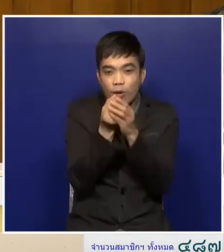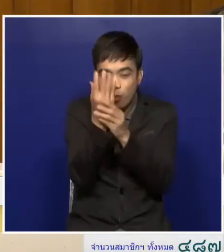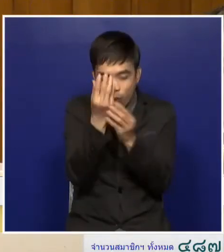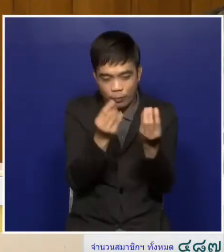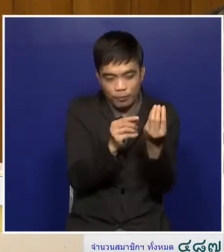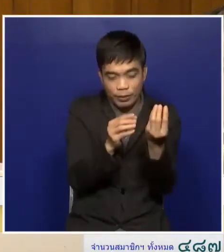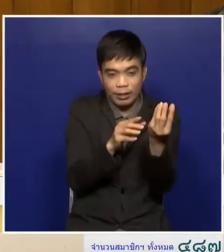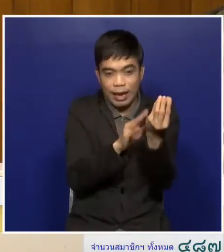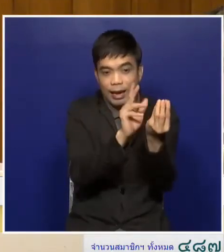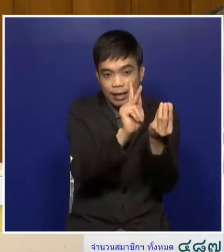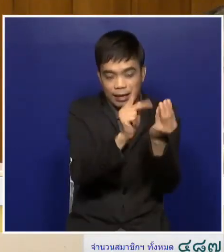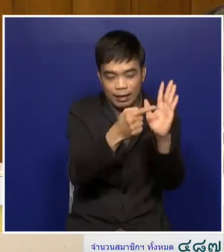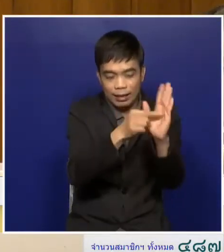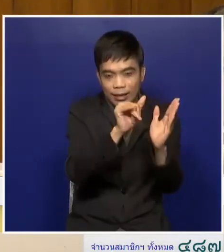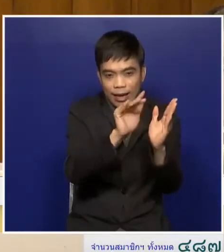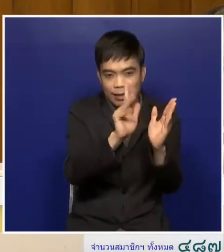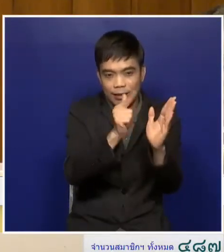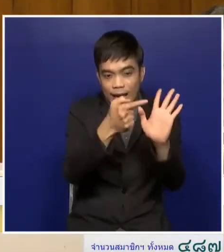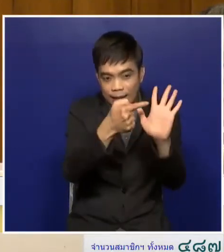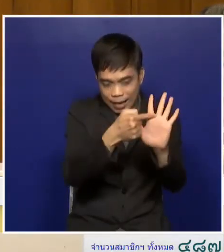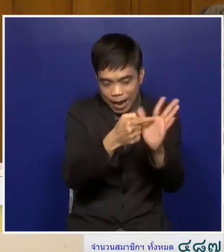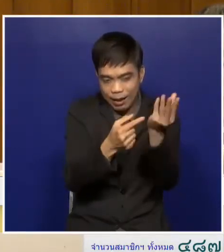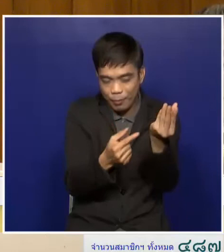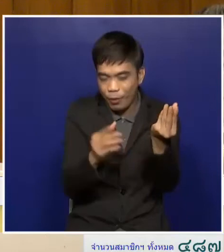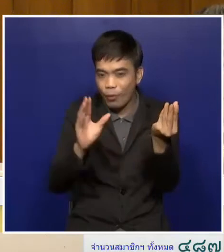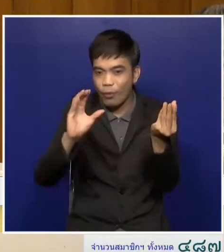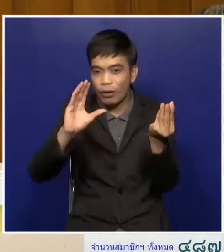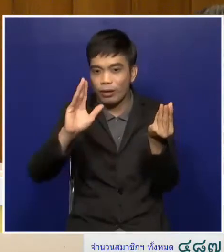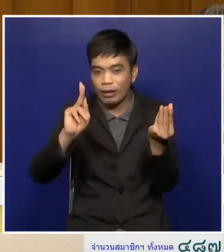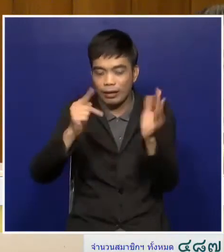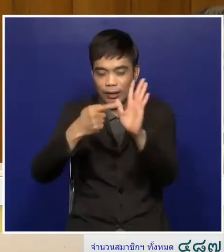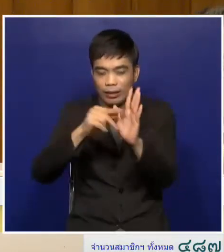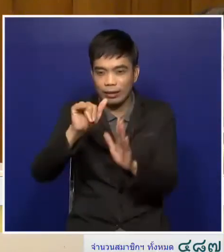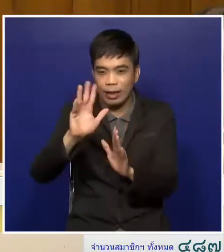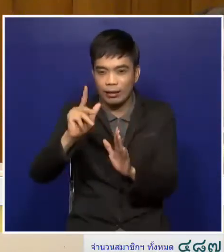ลกตรงนให้แ่น่ว่ กันชากันชง แยกกด้วย THC 1%